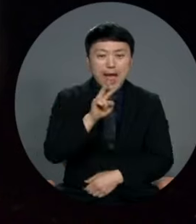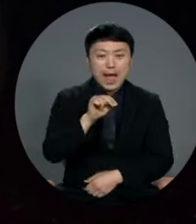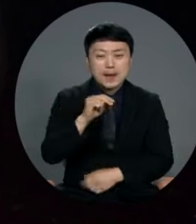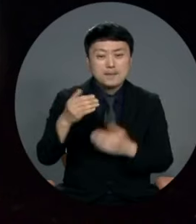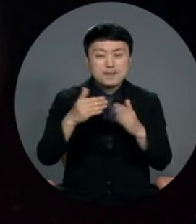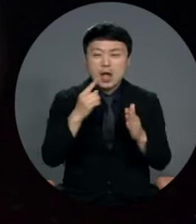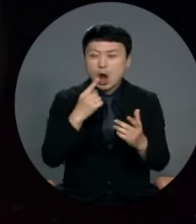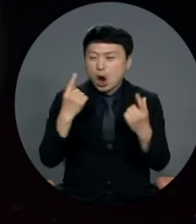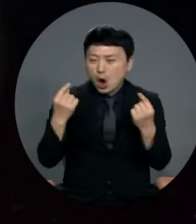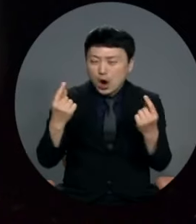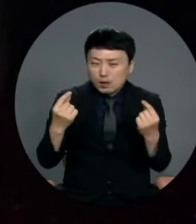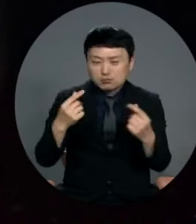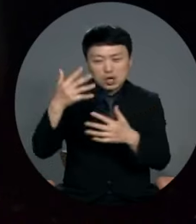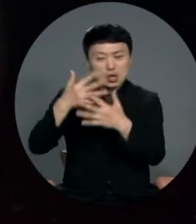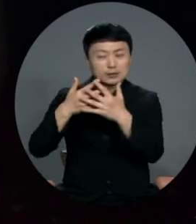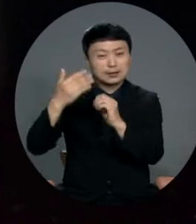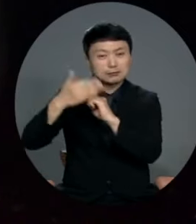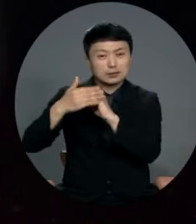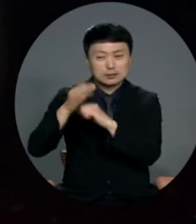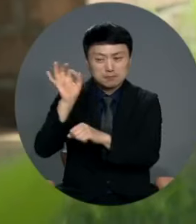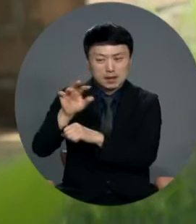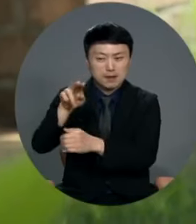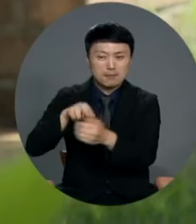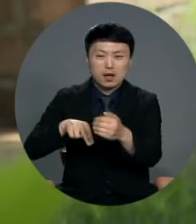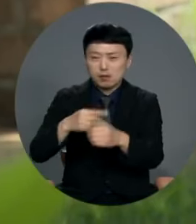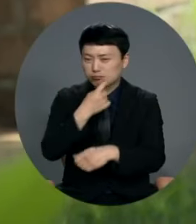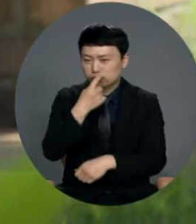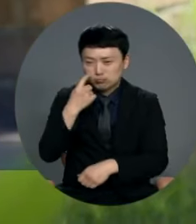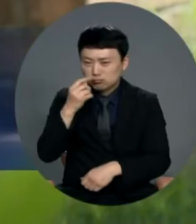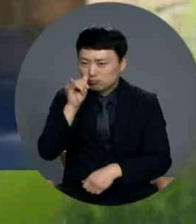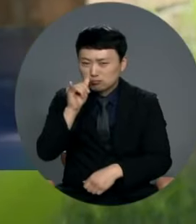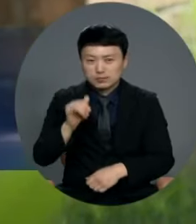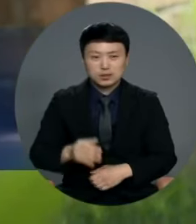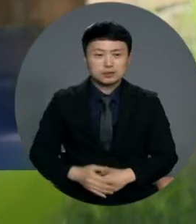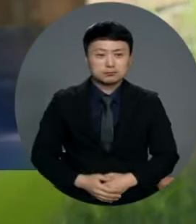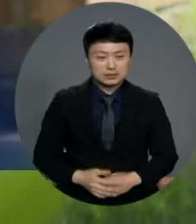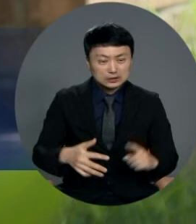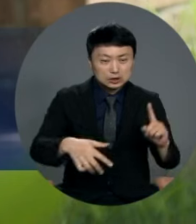촬영물을 사고 판 정황도 드러났습니다. 초당 얼마를 주겠다